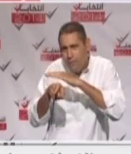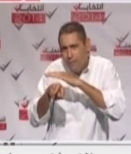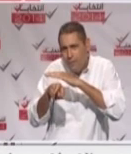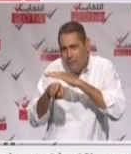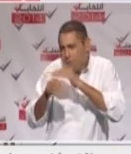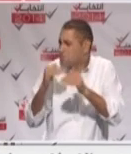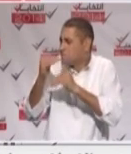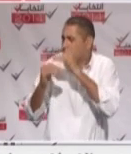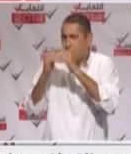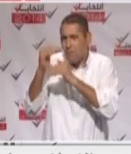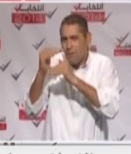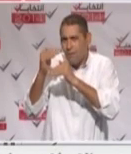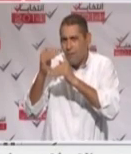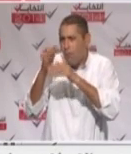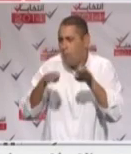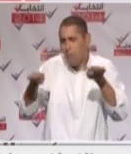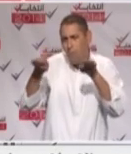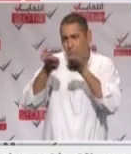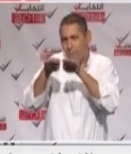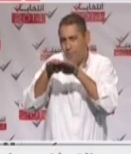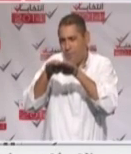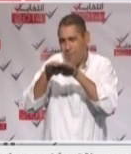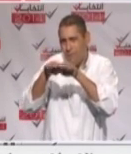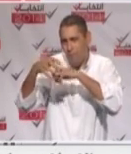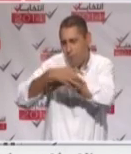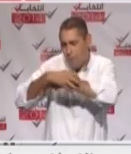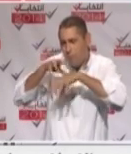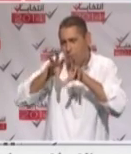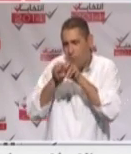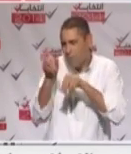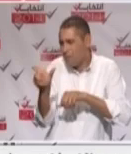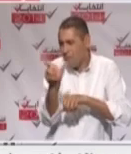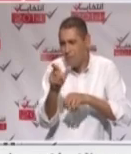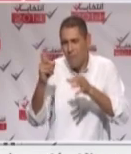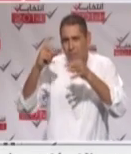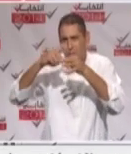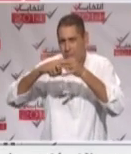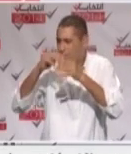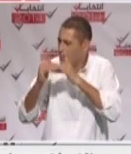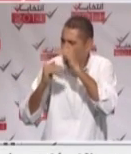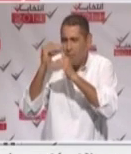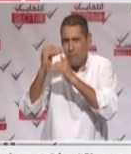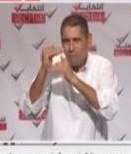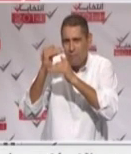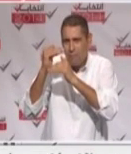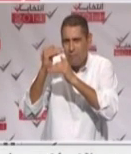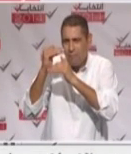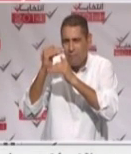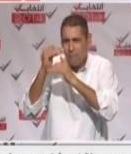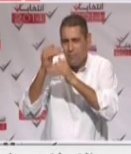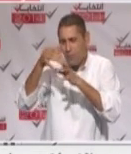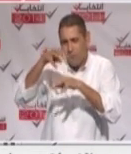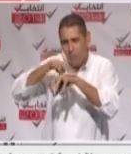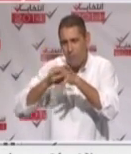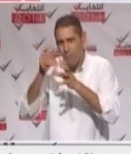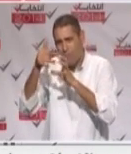جهويه عادله يقطع مع مظاهر الفقر والتهميش ويكون المواطن فيه شريكا فعليا في التنميه والنهوض بالمنطقه اهالينا